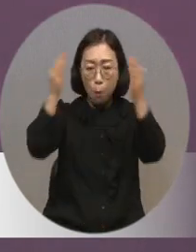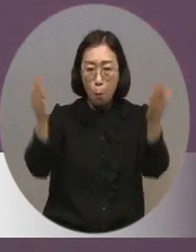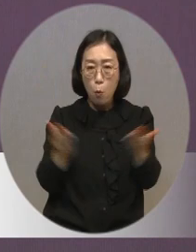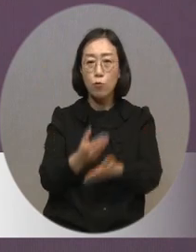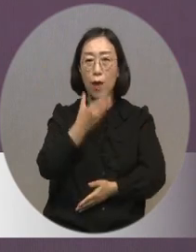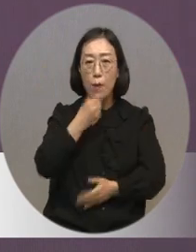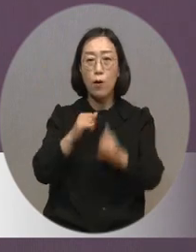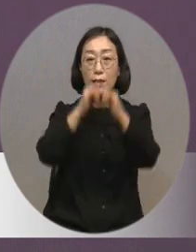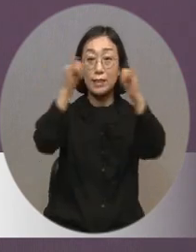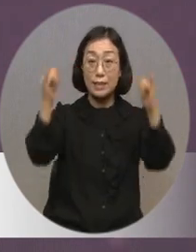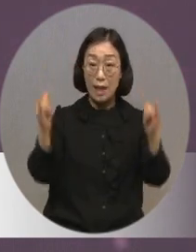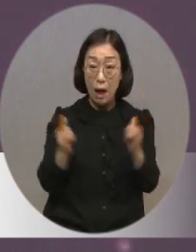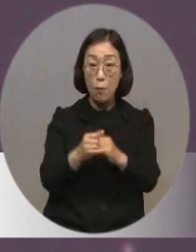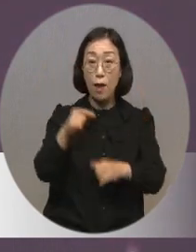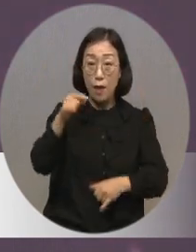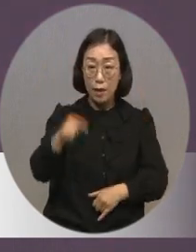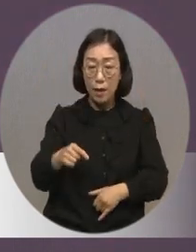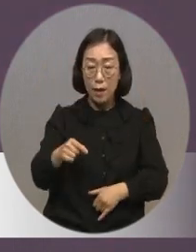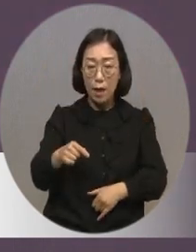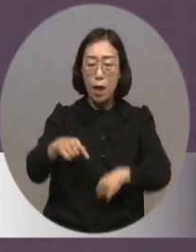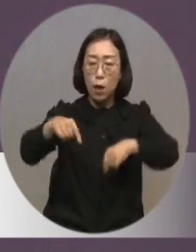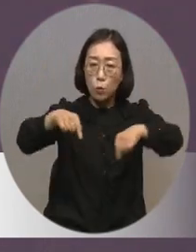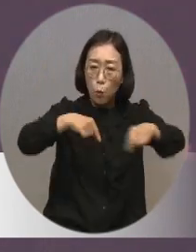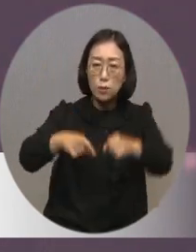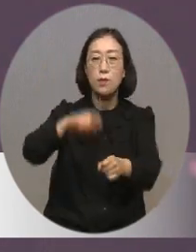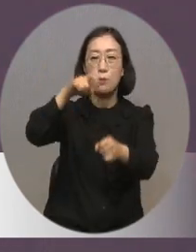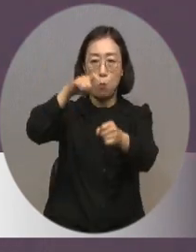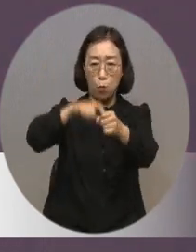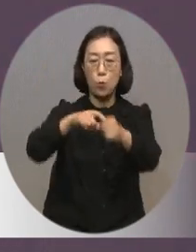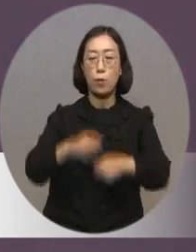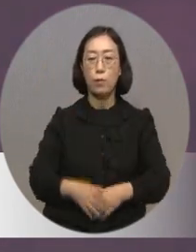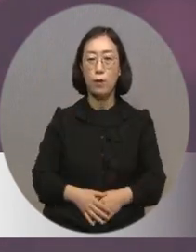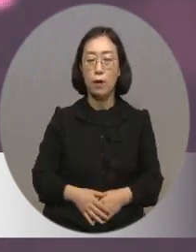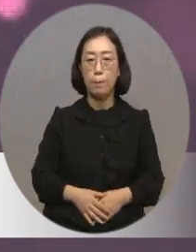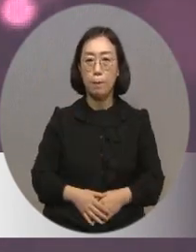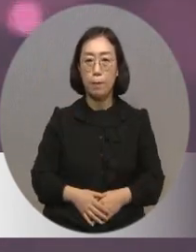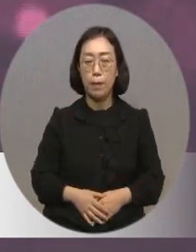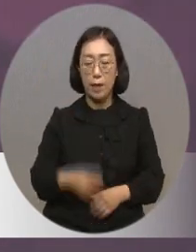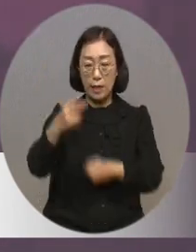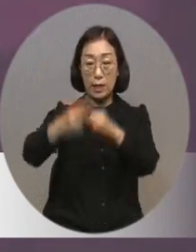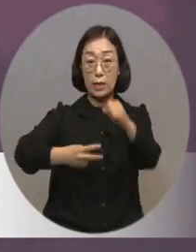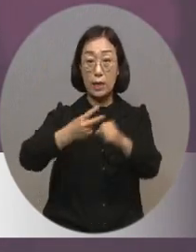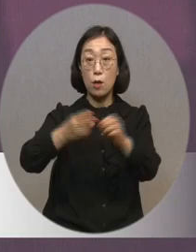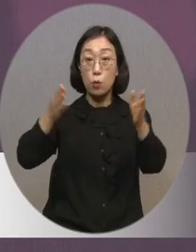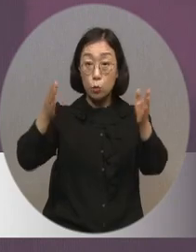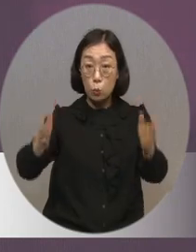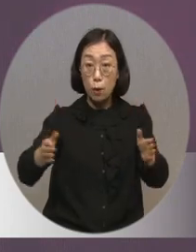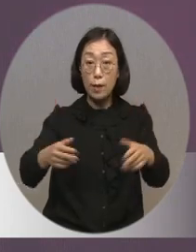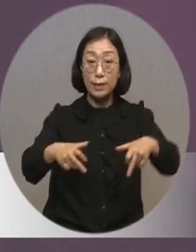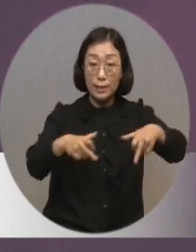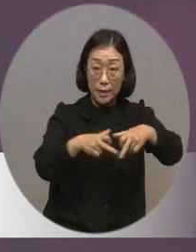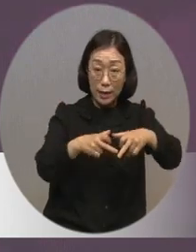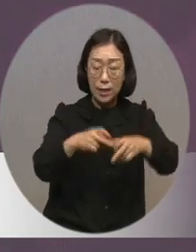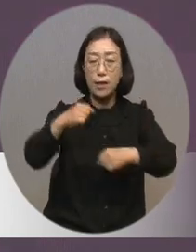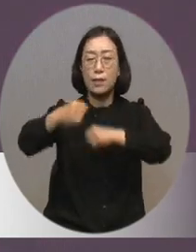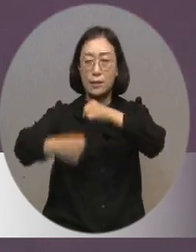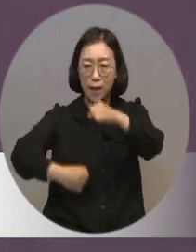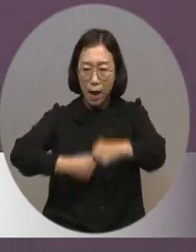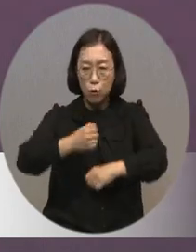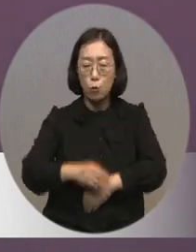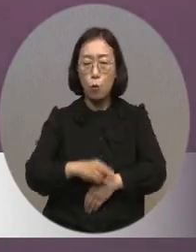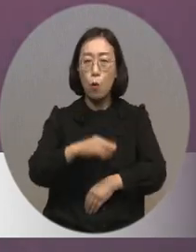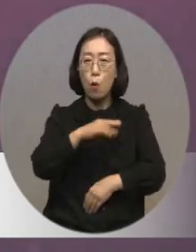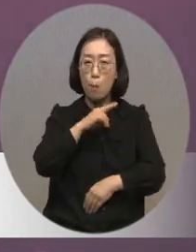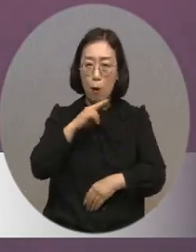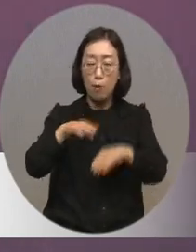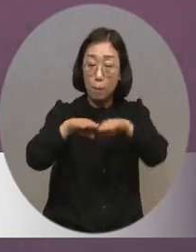사회를 국정 목표로 삼고 있습니다. 지난 2년 동안 장애인이 자유롭고